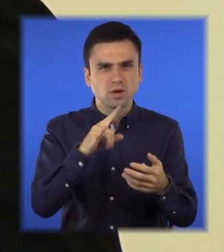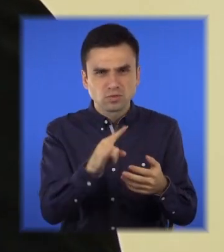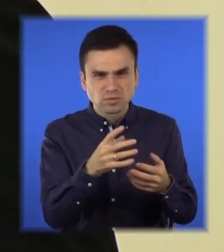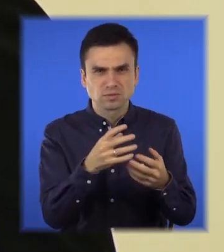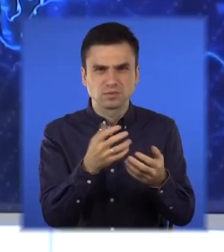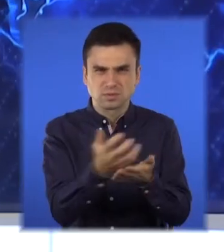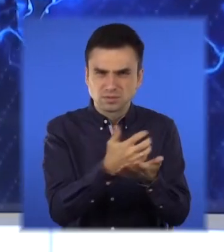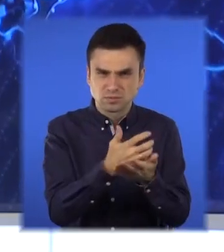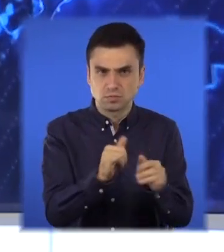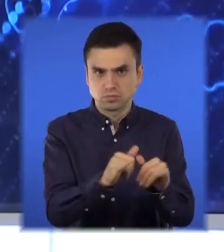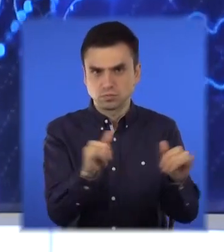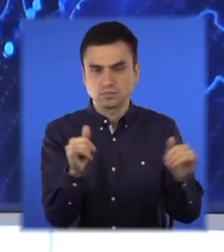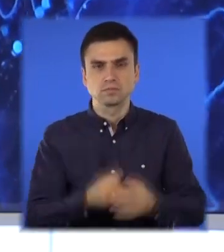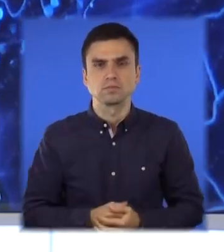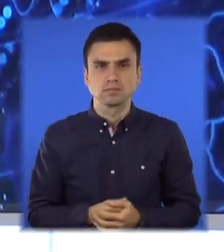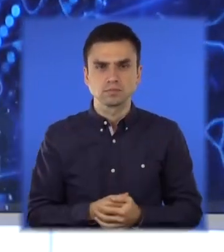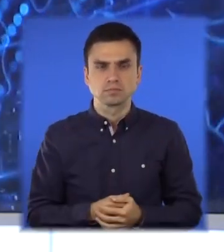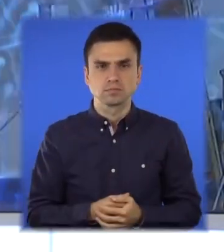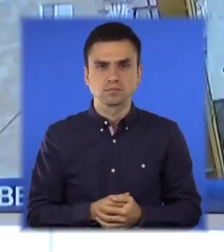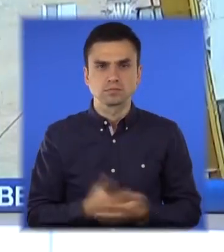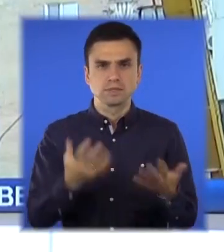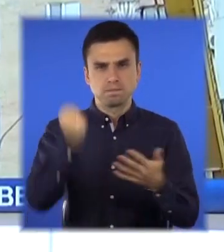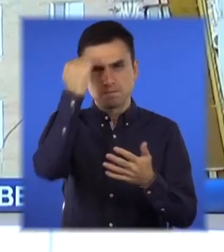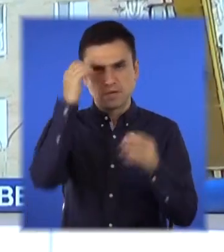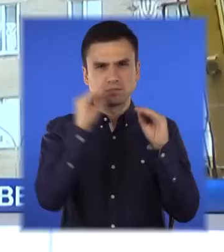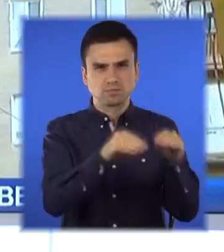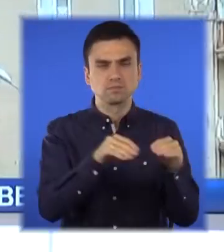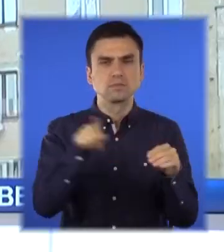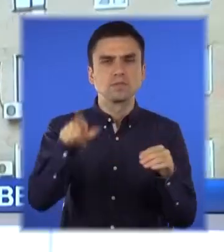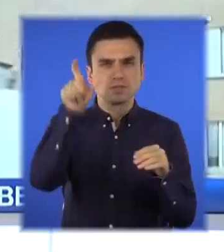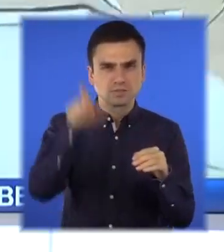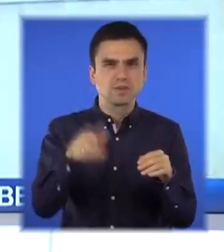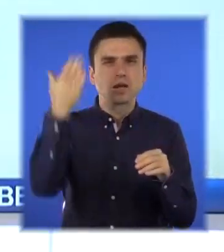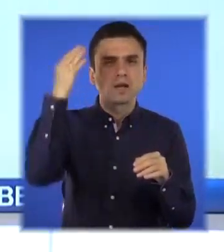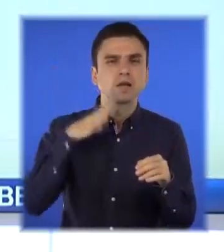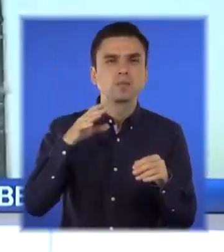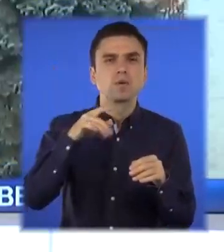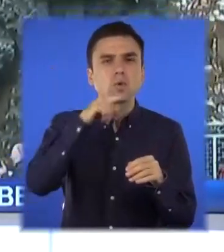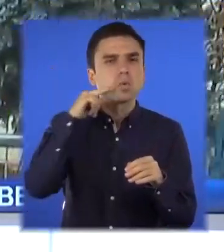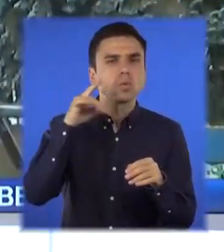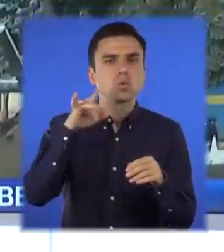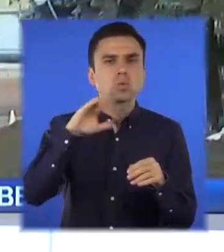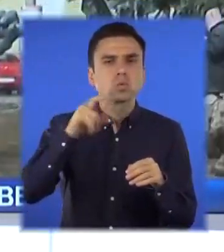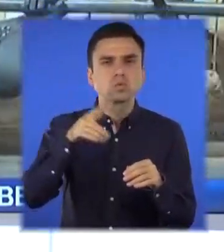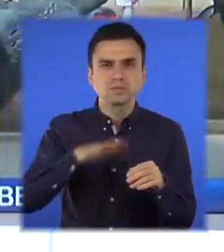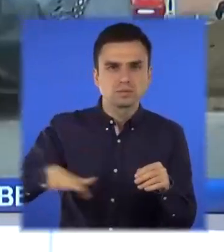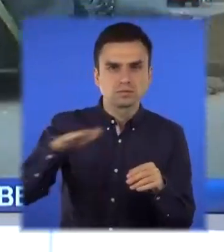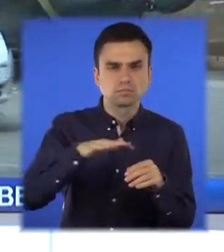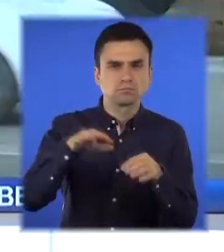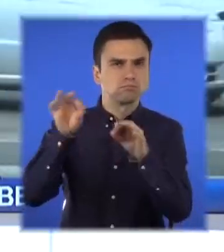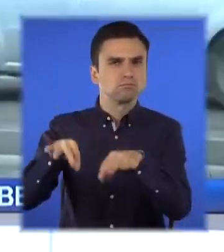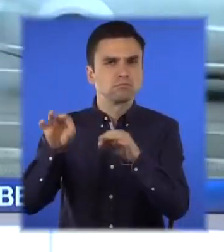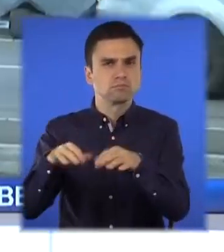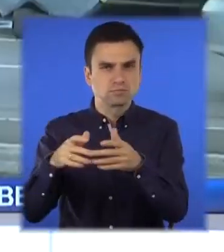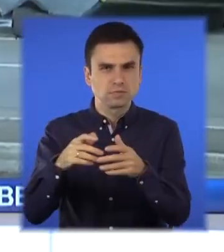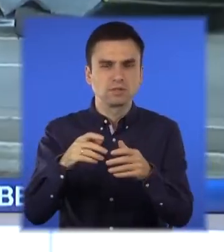програми. Пам'ятник Хрестителю Русі. 27 вересня у місті планують урочисто відкрити монумент Володимира Великого